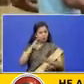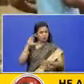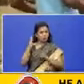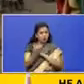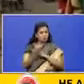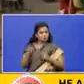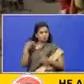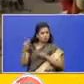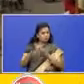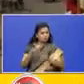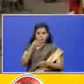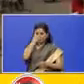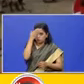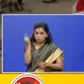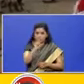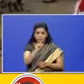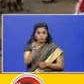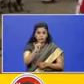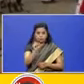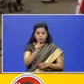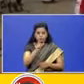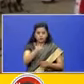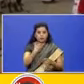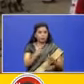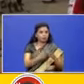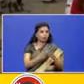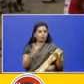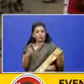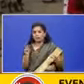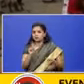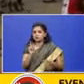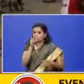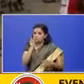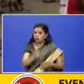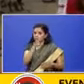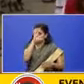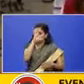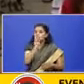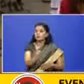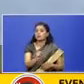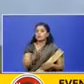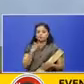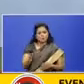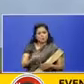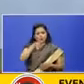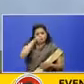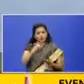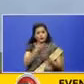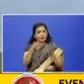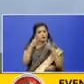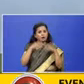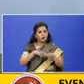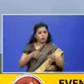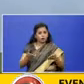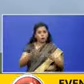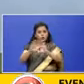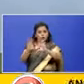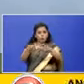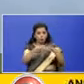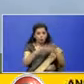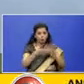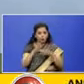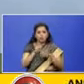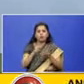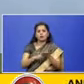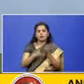भूलना नहीं है, उससे रत्ती भर भी दूर नहीं जाना है। आज भी हम देश के आदिवासी समाजों से